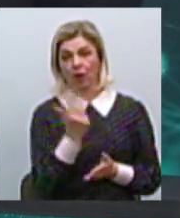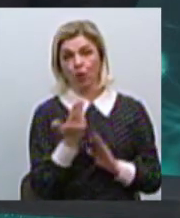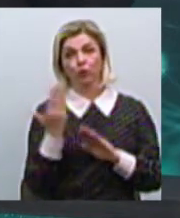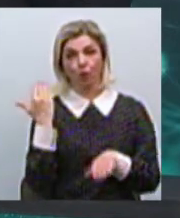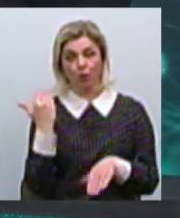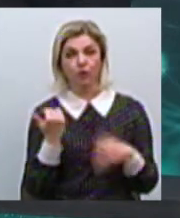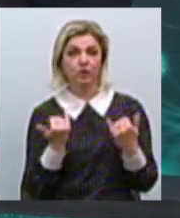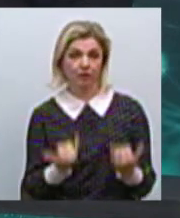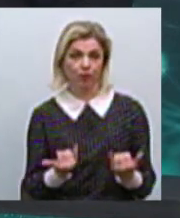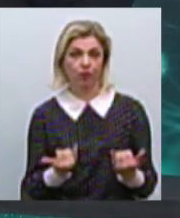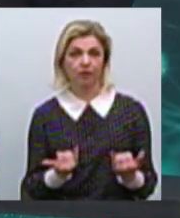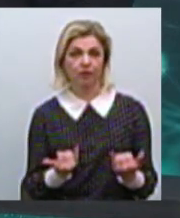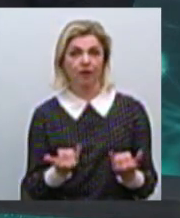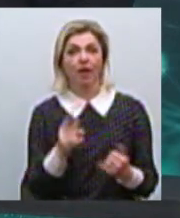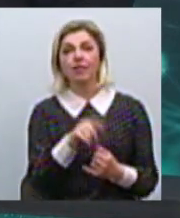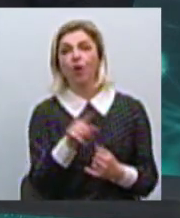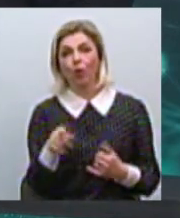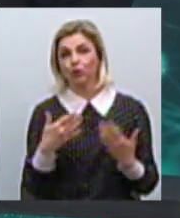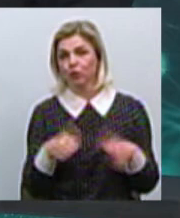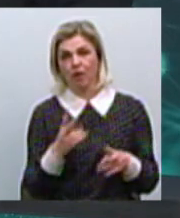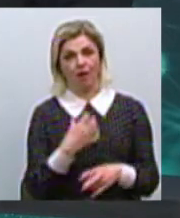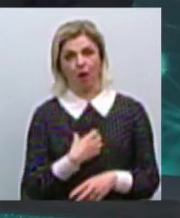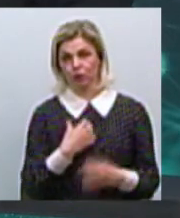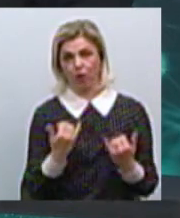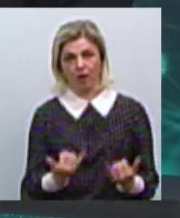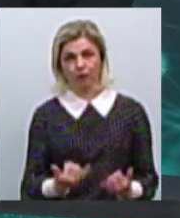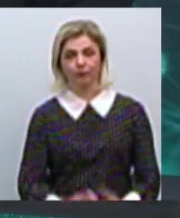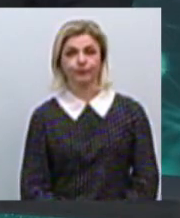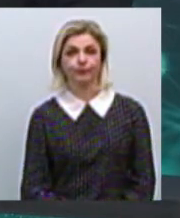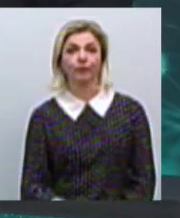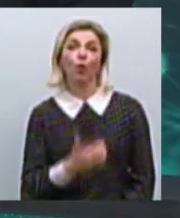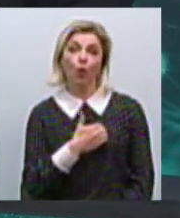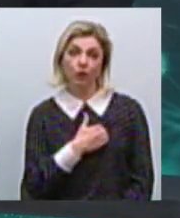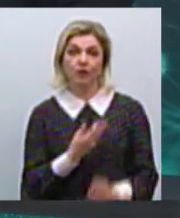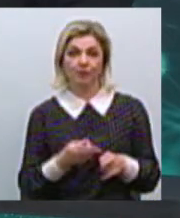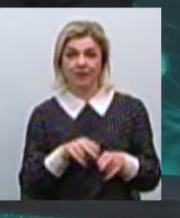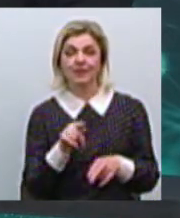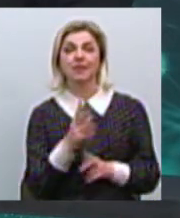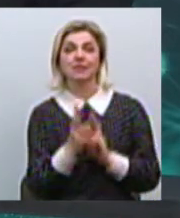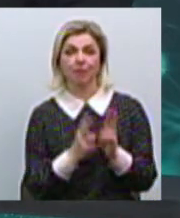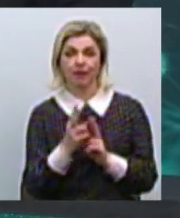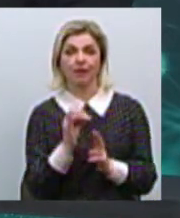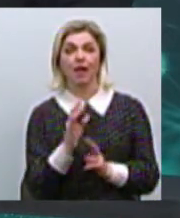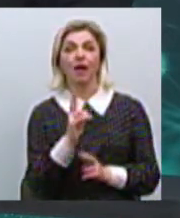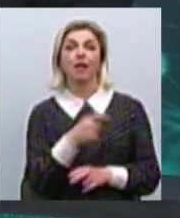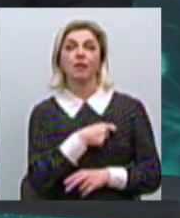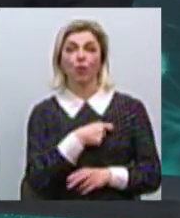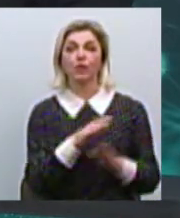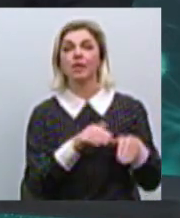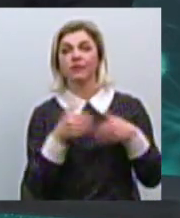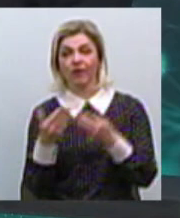сьогодні в деяких речах вже не актуально. Не актуально. І ми хотіли б це змінити, і от до депутатів зверталися, але